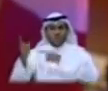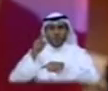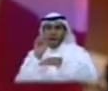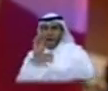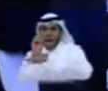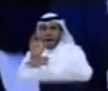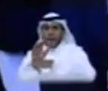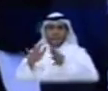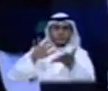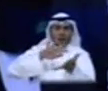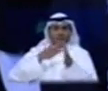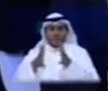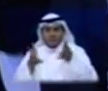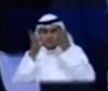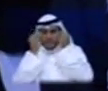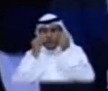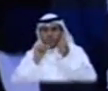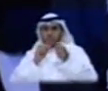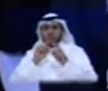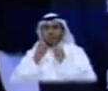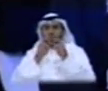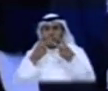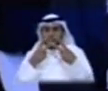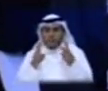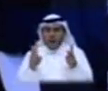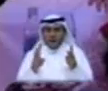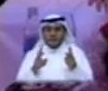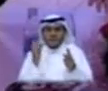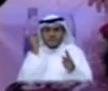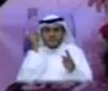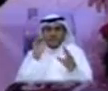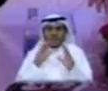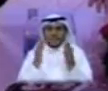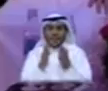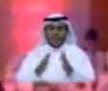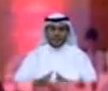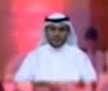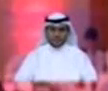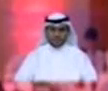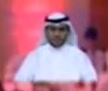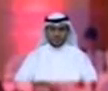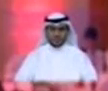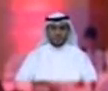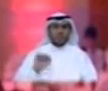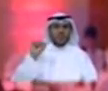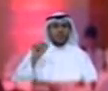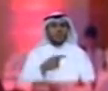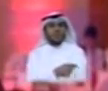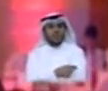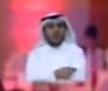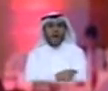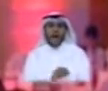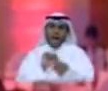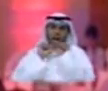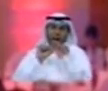تدريبية، بالإضافة إلى إطلاق مسابقة المشاريع الصغيرة في القطاع الصحي. هي طبعا خاصة في المجال الصحي